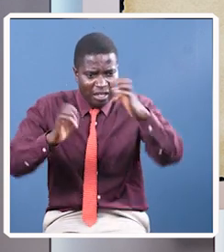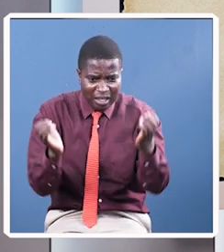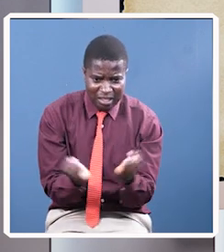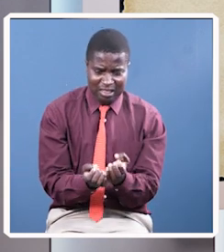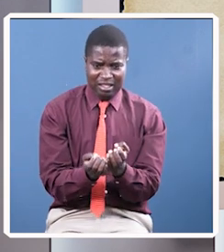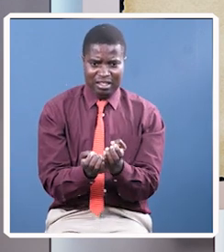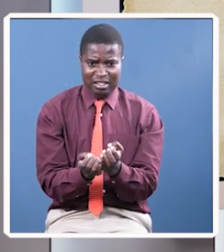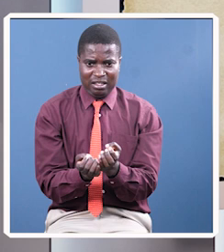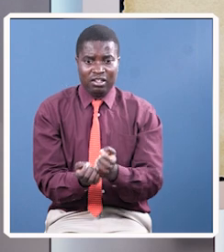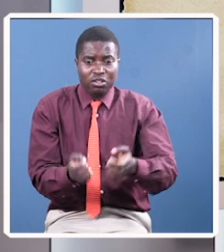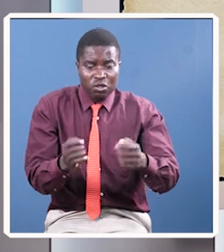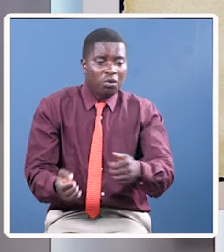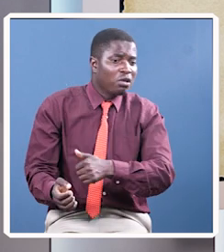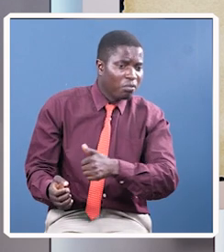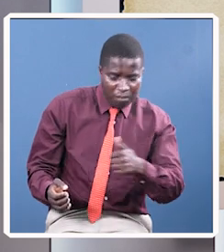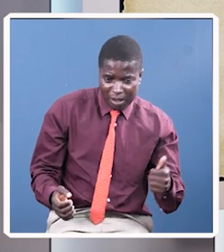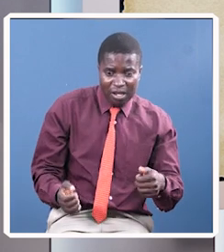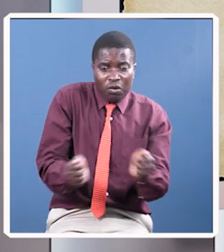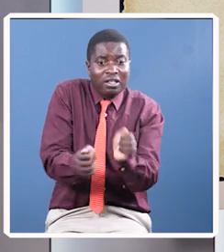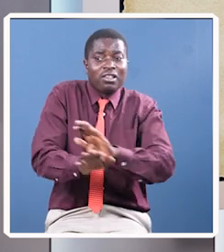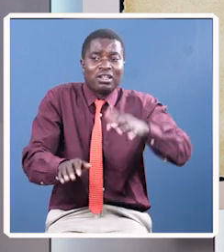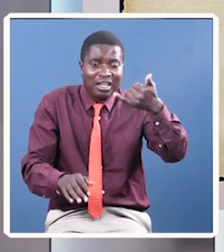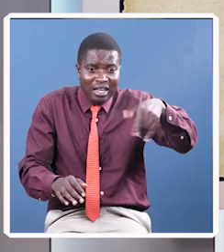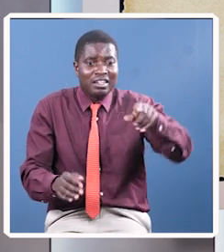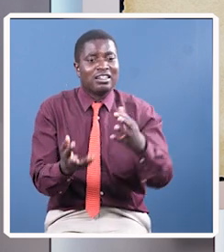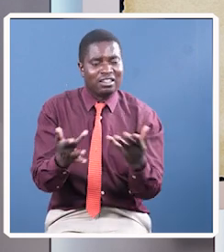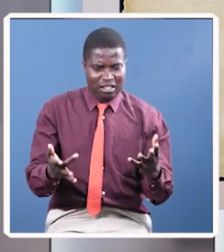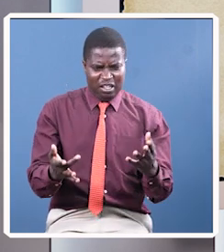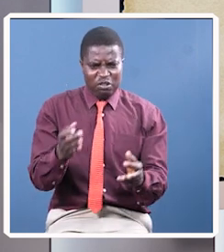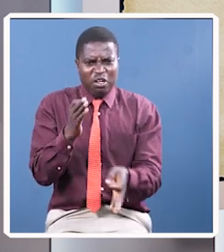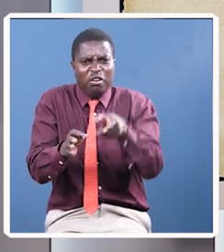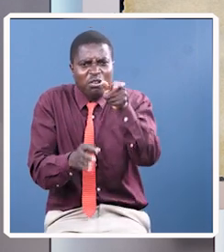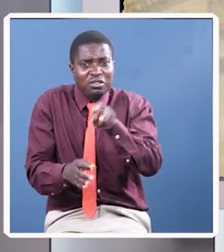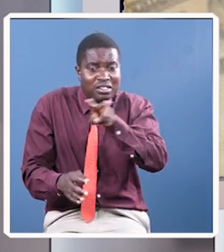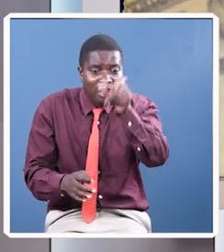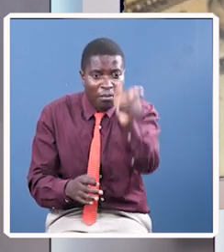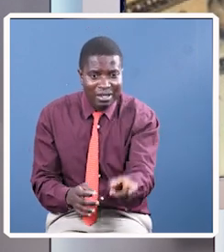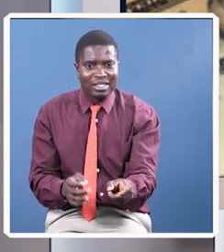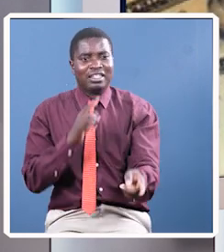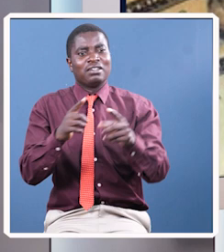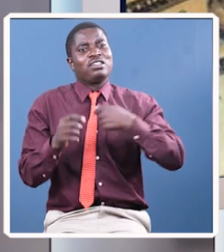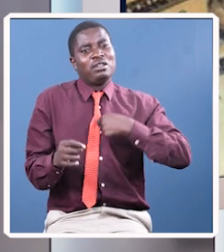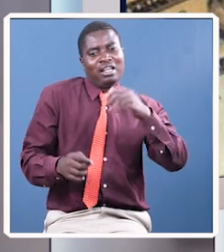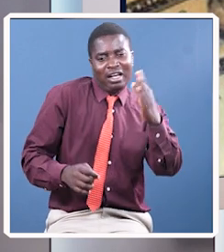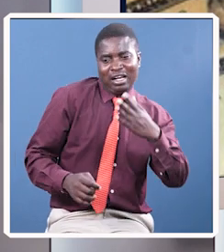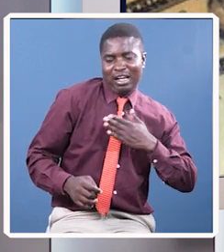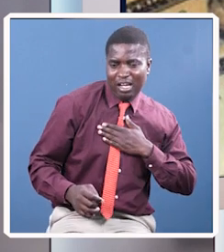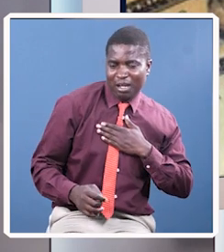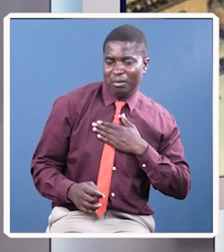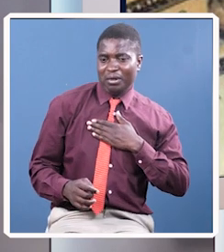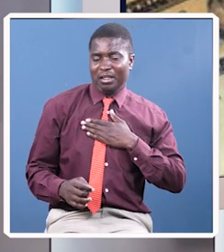anokunyepera through prosperity gospel. Saka ukaona munhu anoti mprofita achimhanya stereke